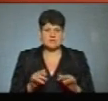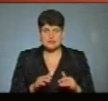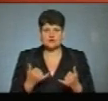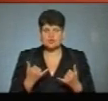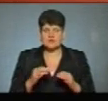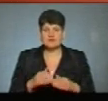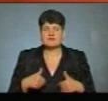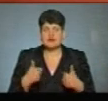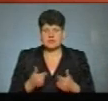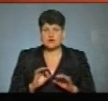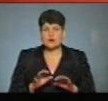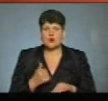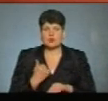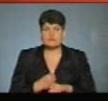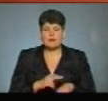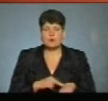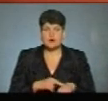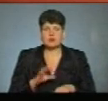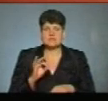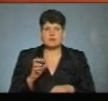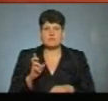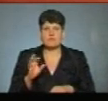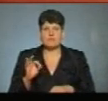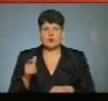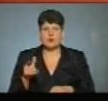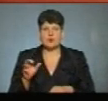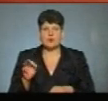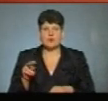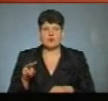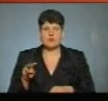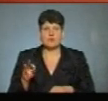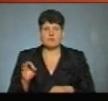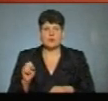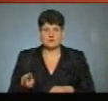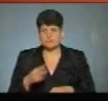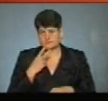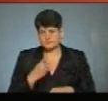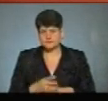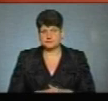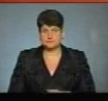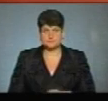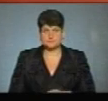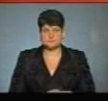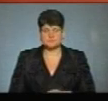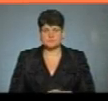обмежувальні заходи сьогодні у своєму зверненні розповів головний поліцейський області Олександр Богомол. Давайте подивимося його звернення.